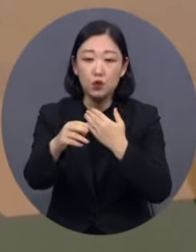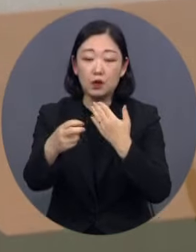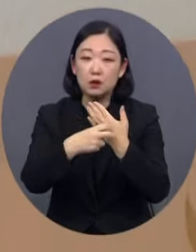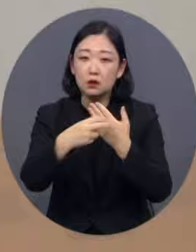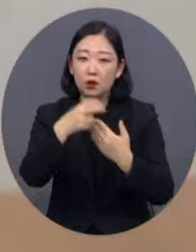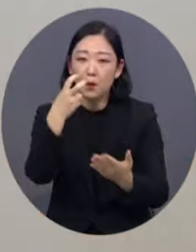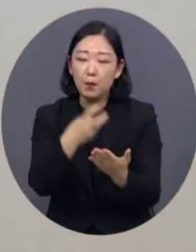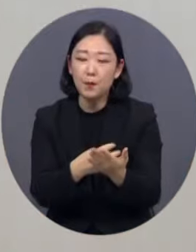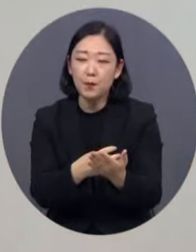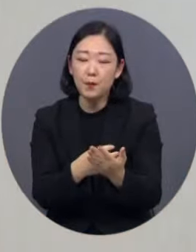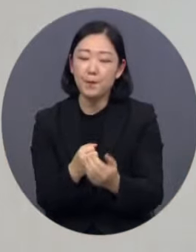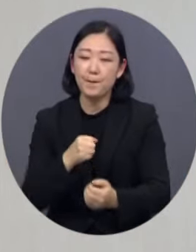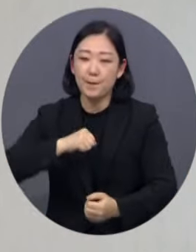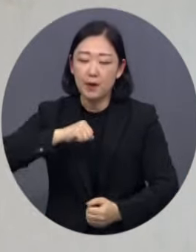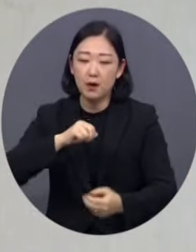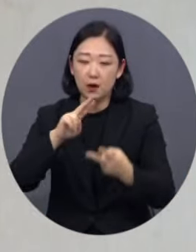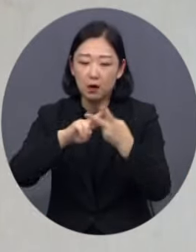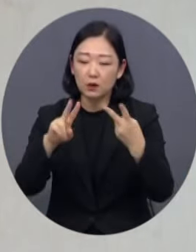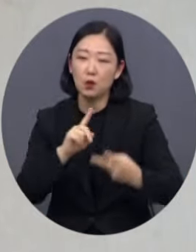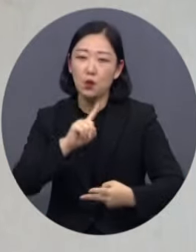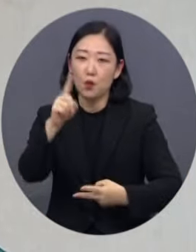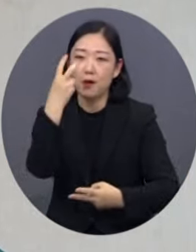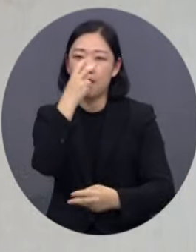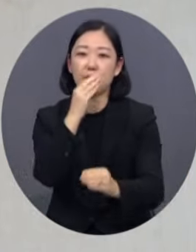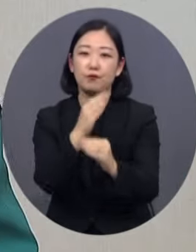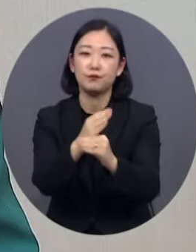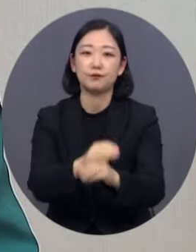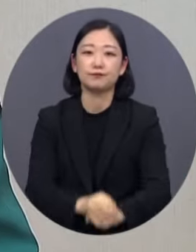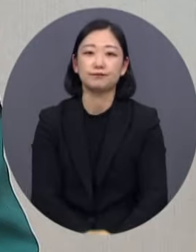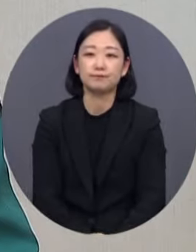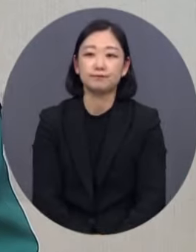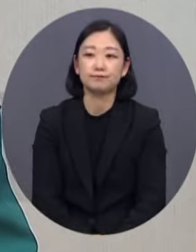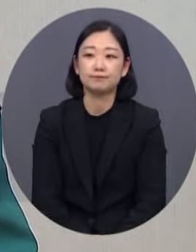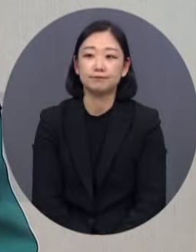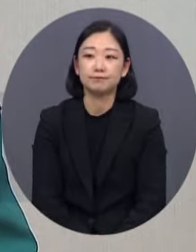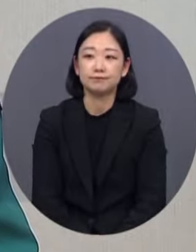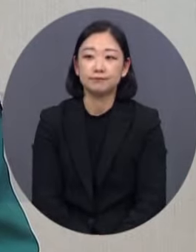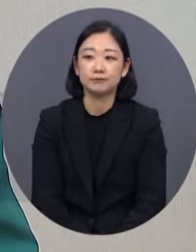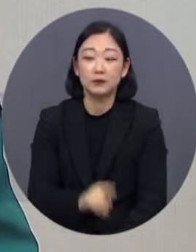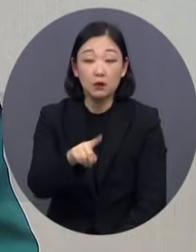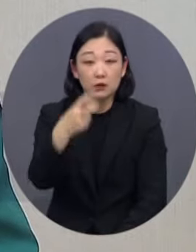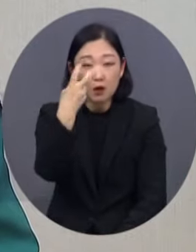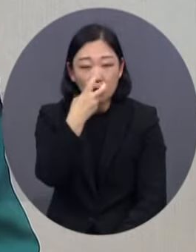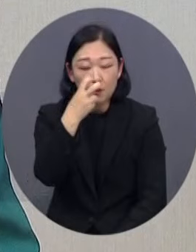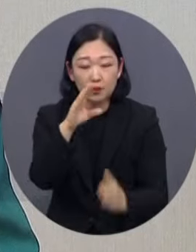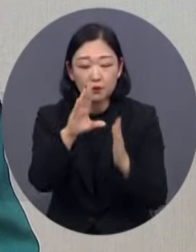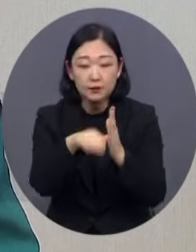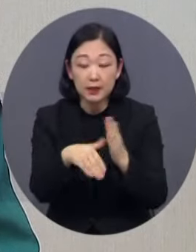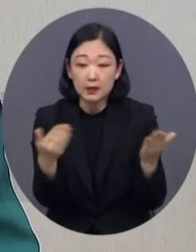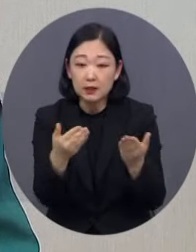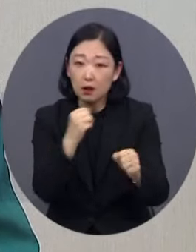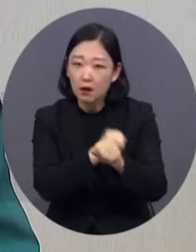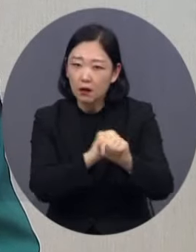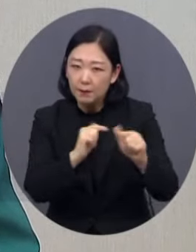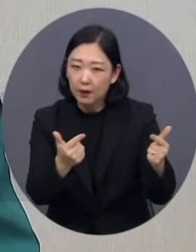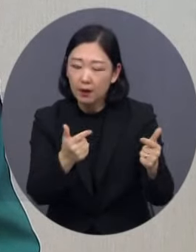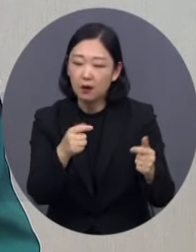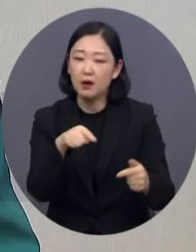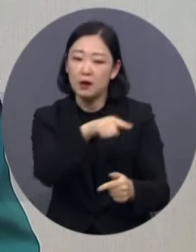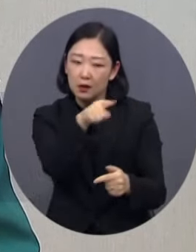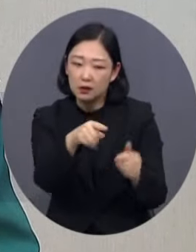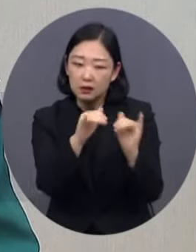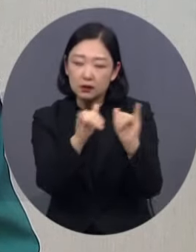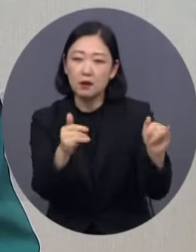혐의로 형사 고발을 검토하기로 했습니다. 현장 점검을 해서 근무를 안 할 시에는 이분들에게 대해서 업무